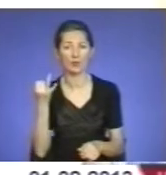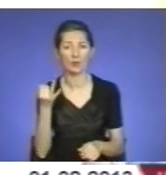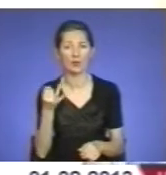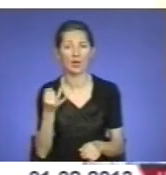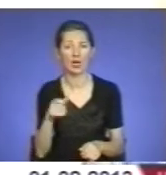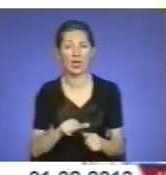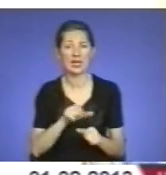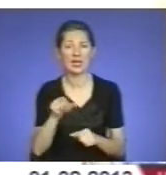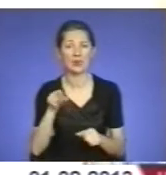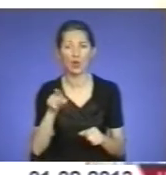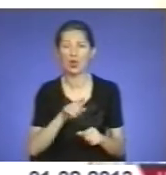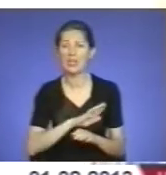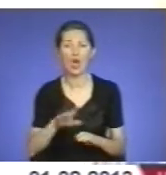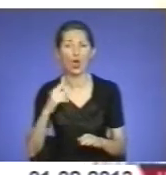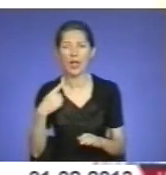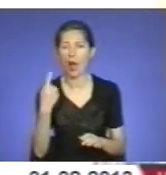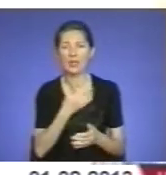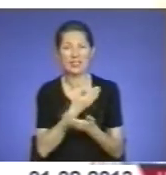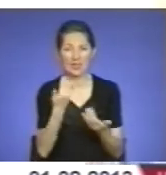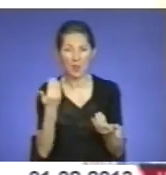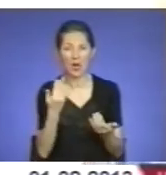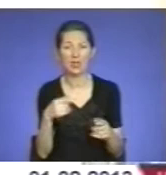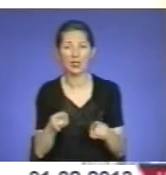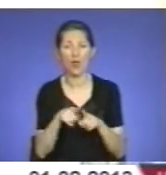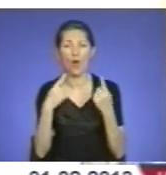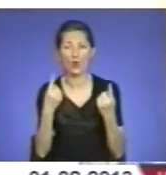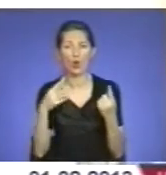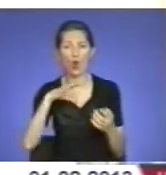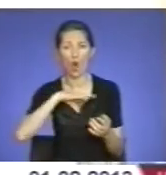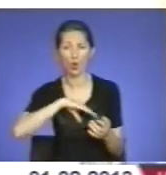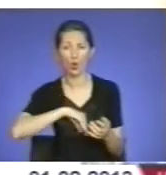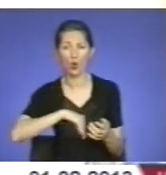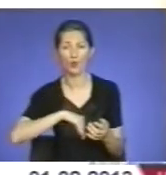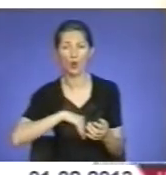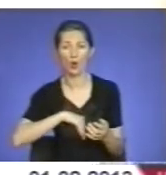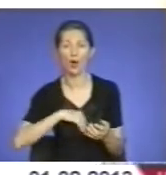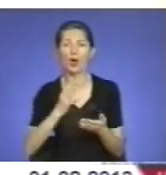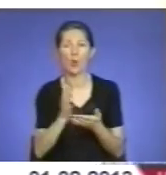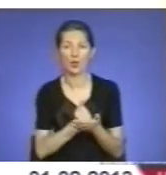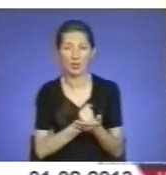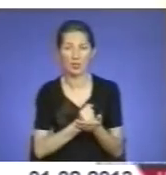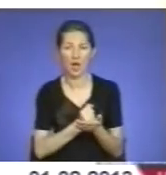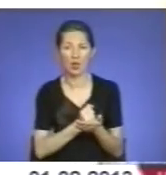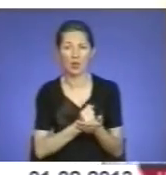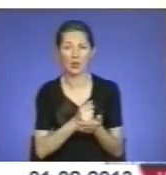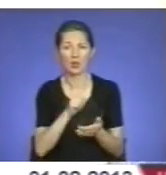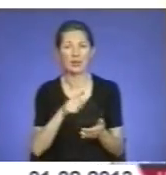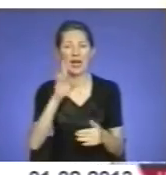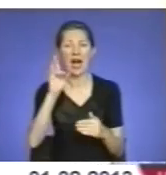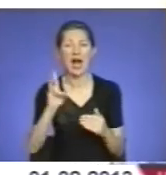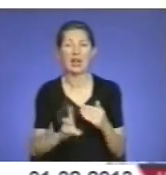Крім цього, ні одна область не має великого такого духовного потенціалу саме з